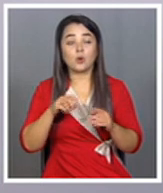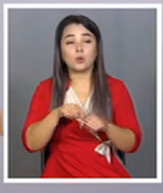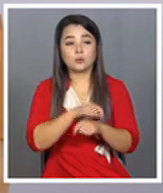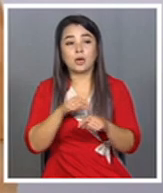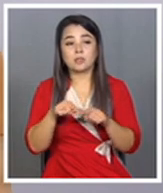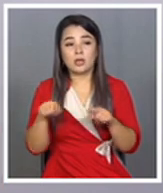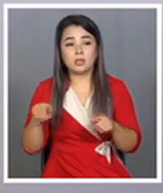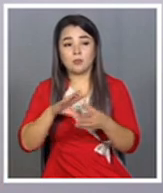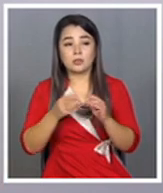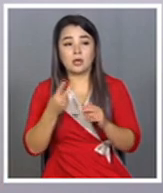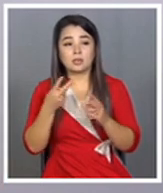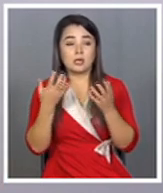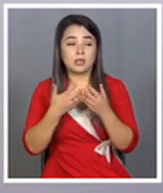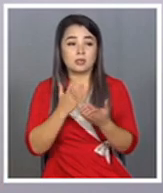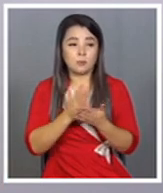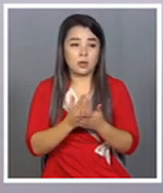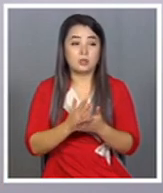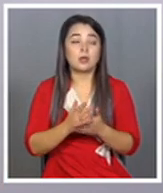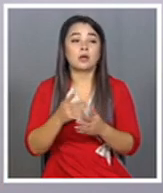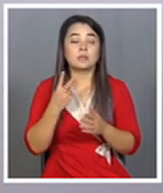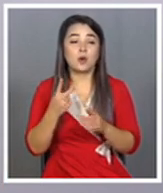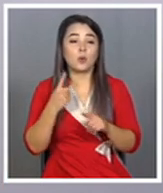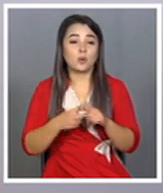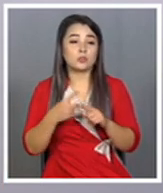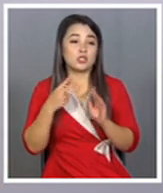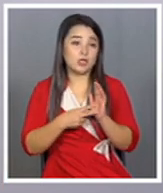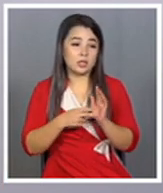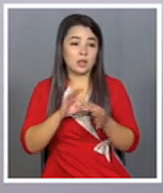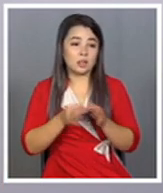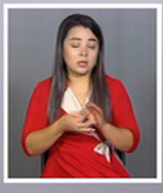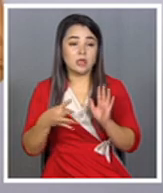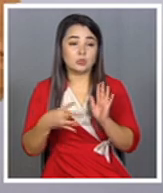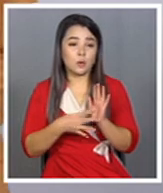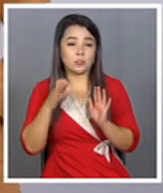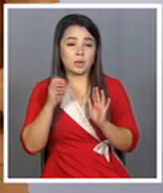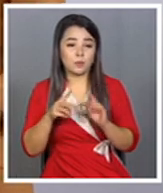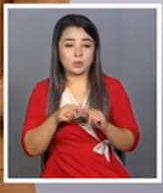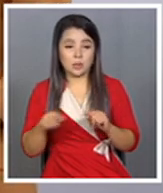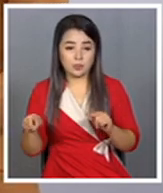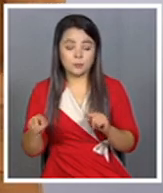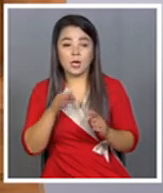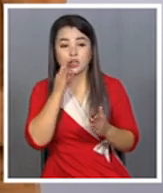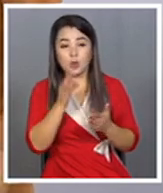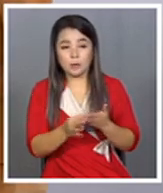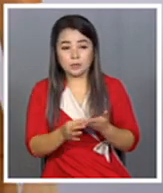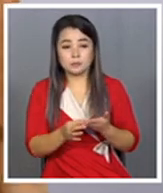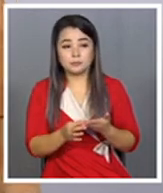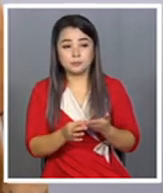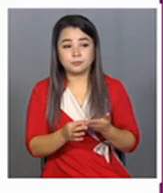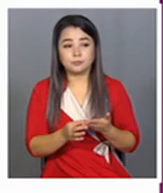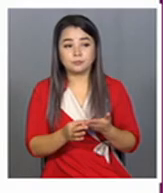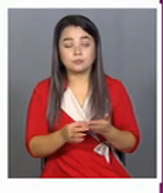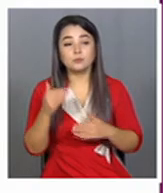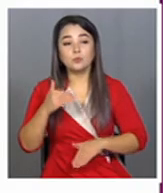X-тің орнына 2-ні қойып есептейміз. 2 қосылған 7, онда ұзындығы 9-ға тең. Жауабы